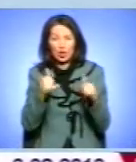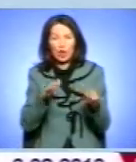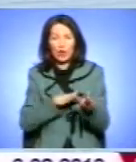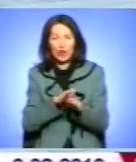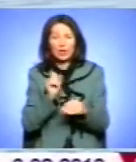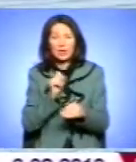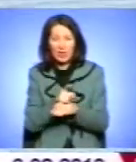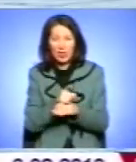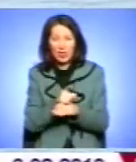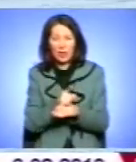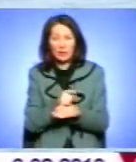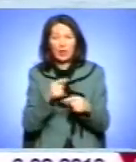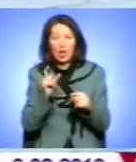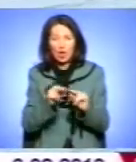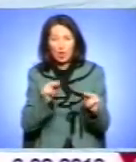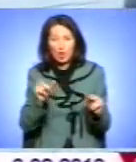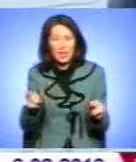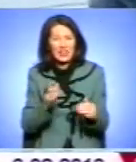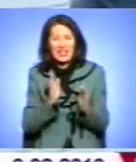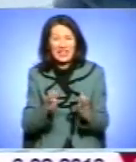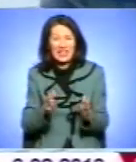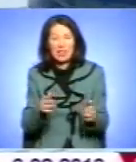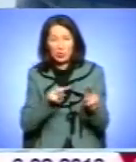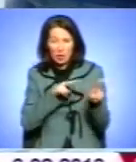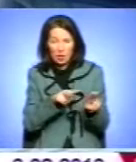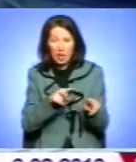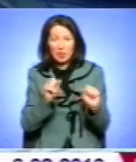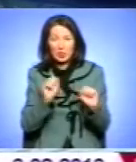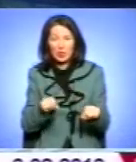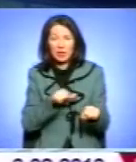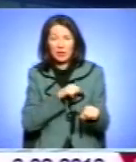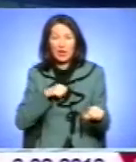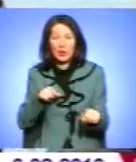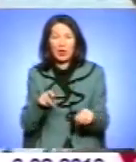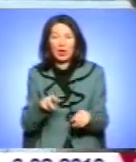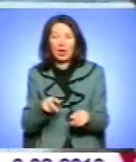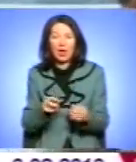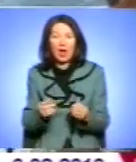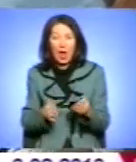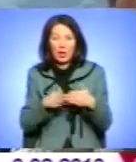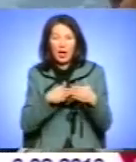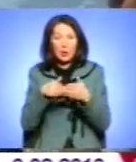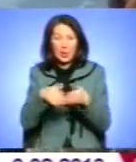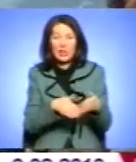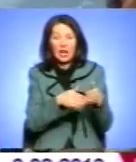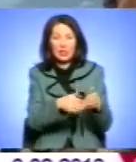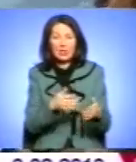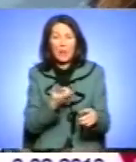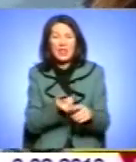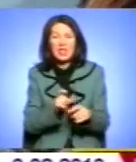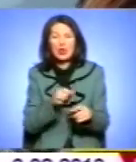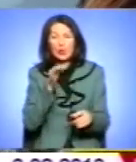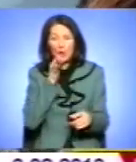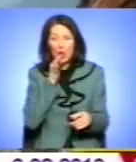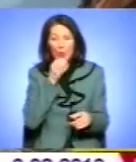завданням. До речі, школярі не лише спостерігали за ним, а й змогли прокататися. Мені дуже сподобалося, адже це дуже,